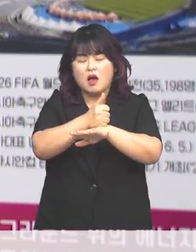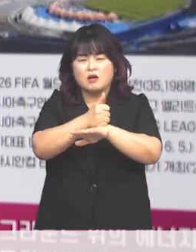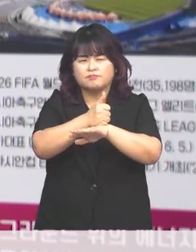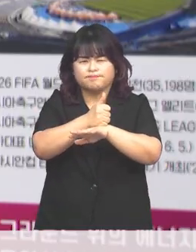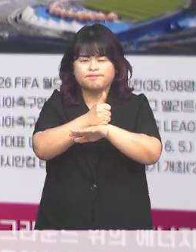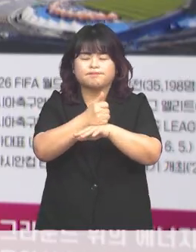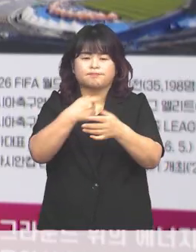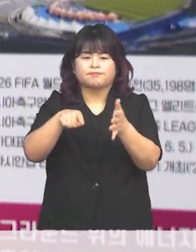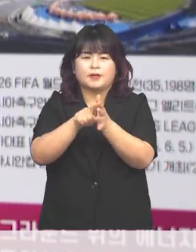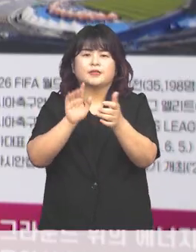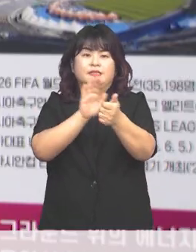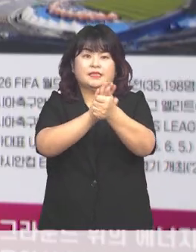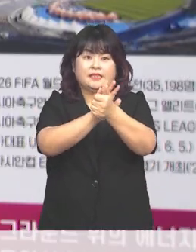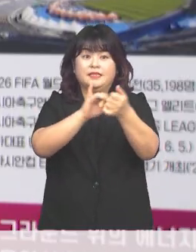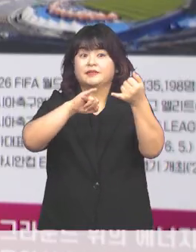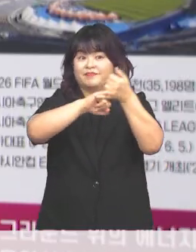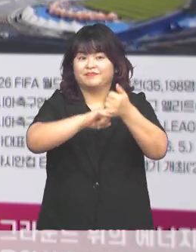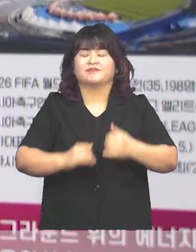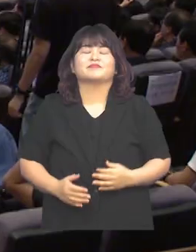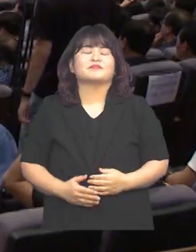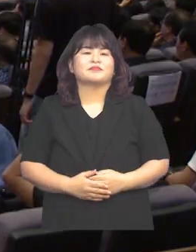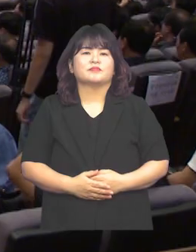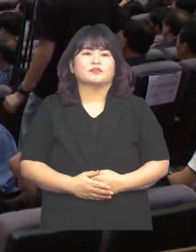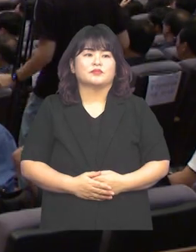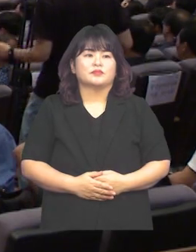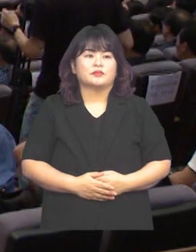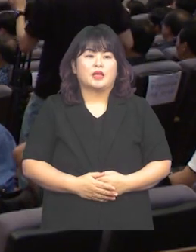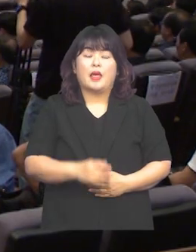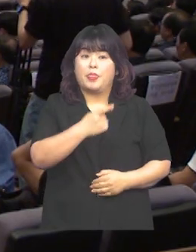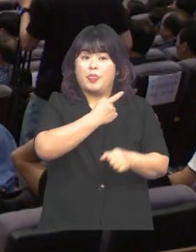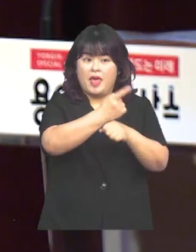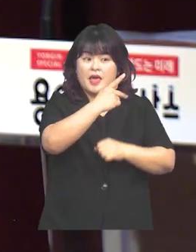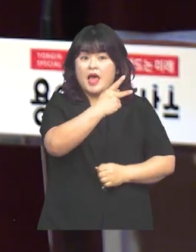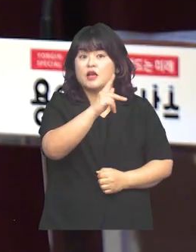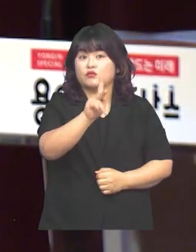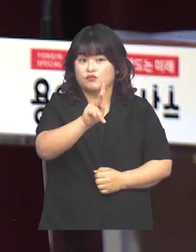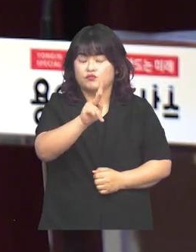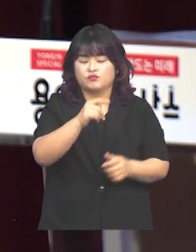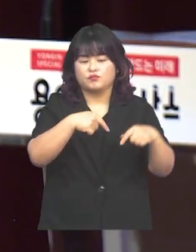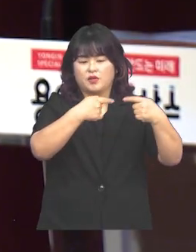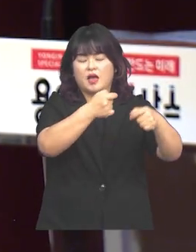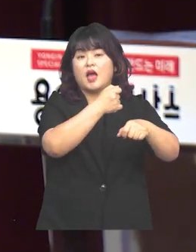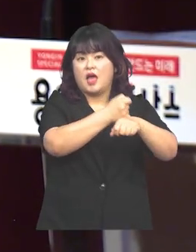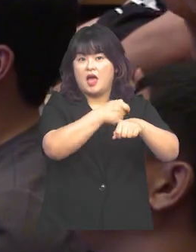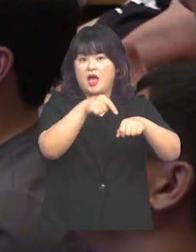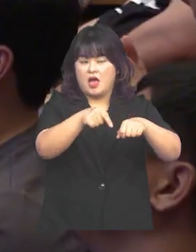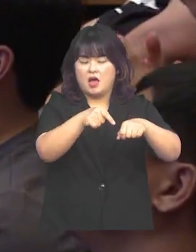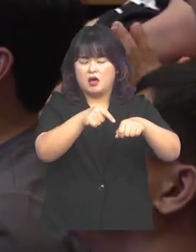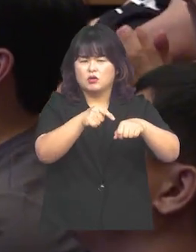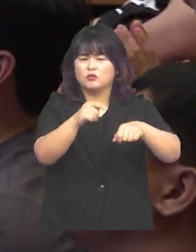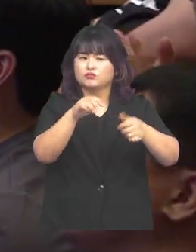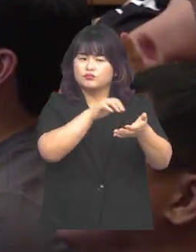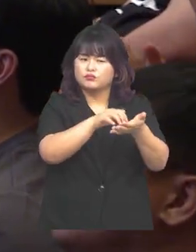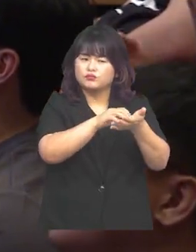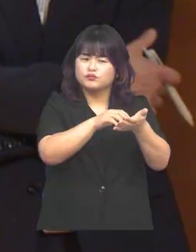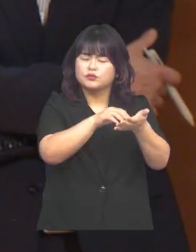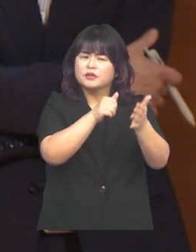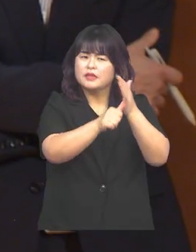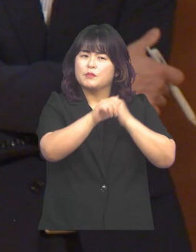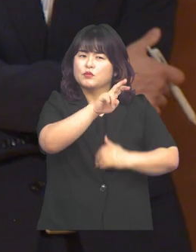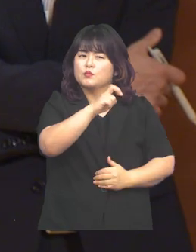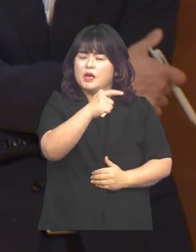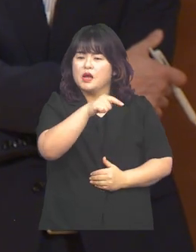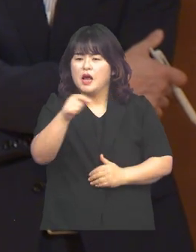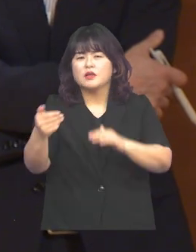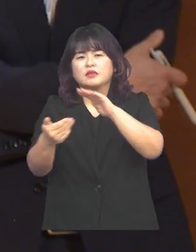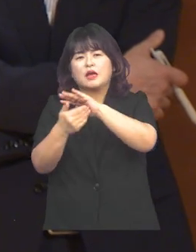있도록 적극 응원하도록 하겠습니다. 내년부터 K리그2에 참여하는 용인FC는 27명에서